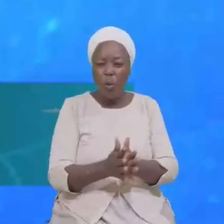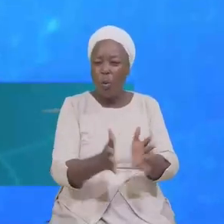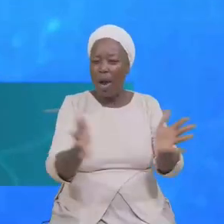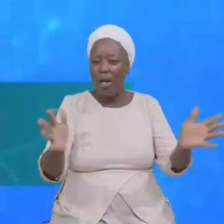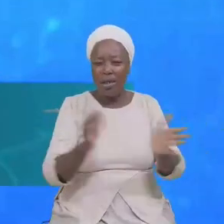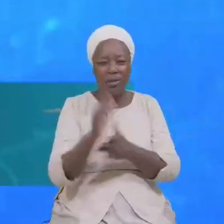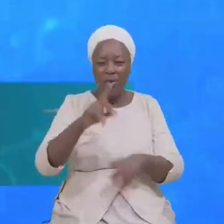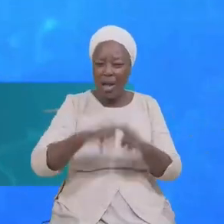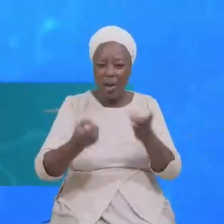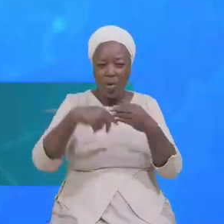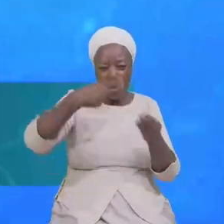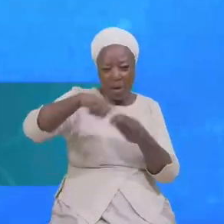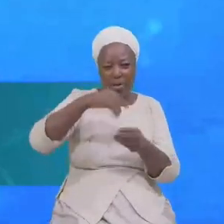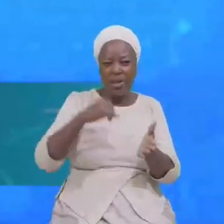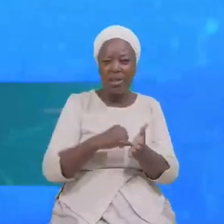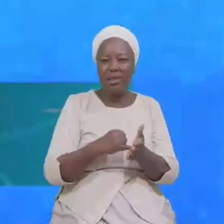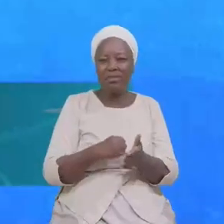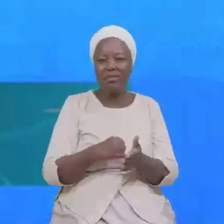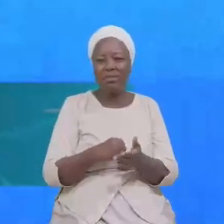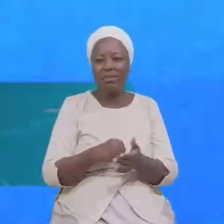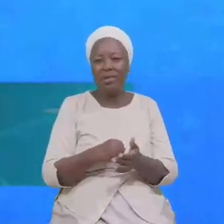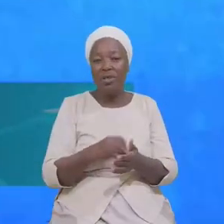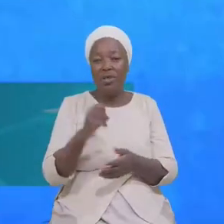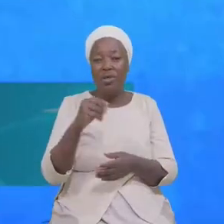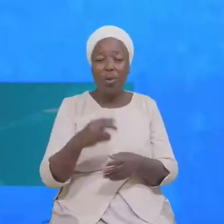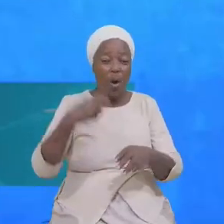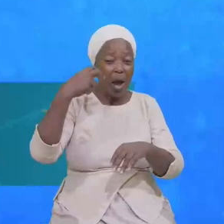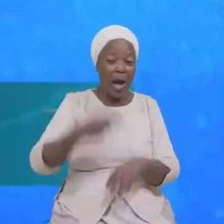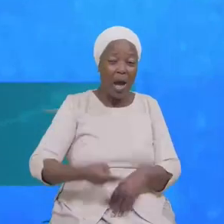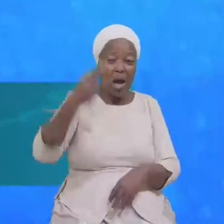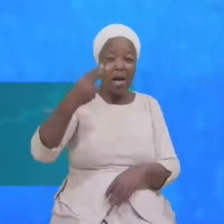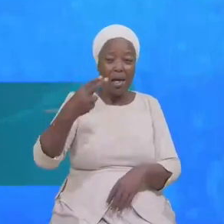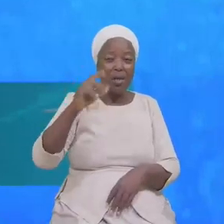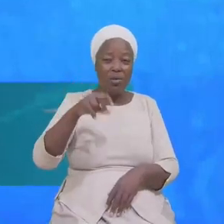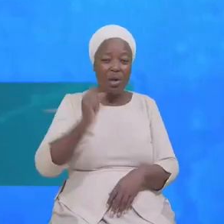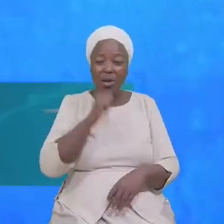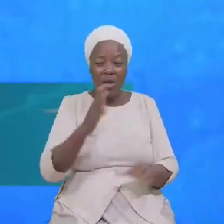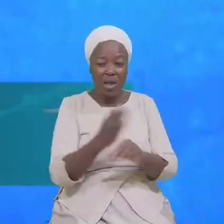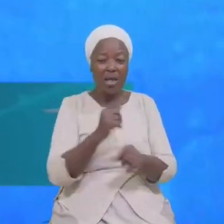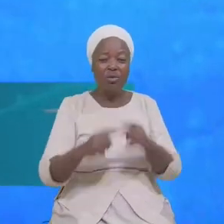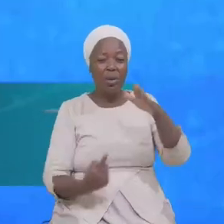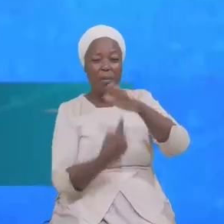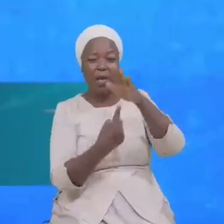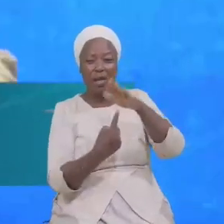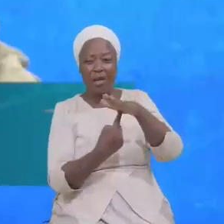Si large, vous ne pouvez pas faire le contour. Si élevé, vous ne pouvez pas atteindre le sommet.